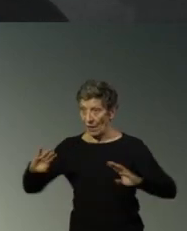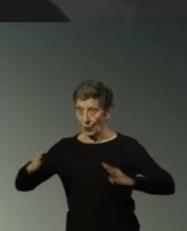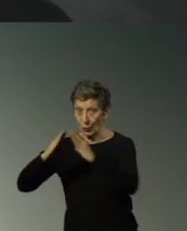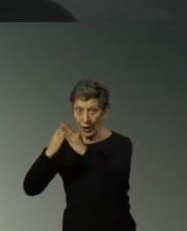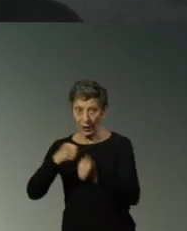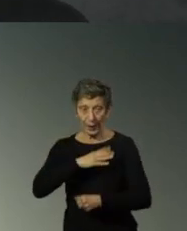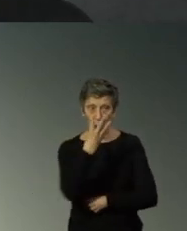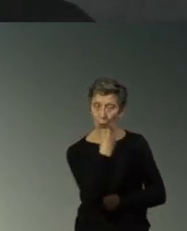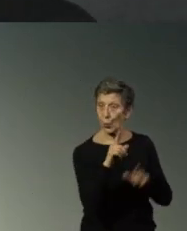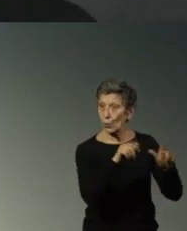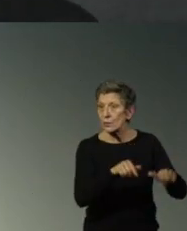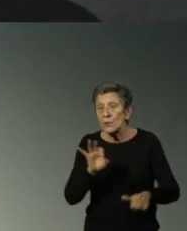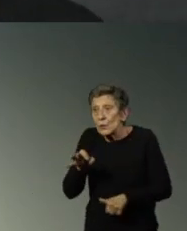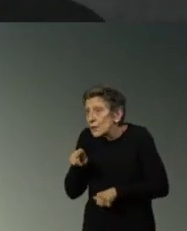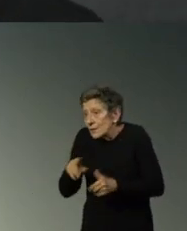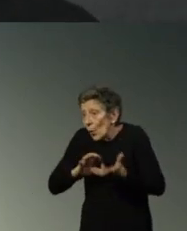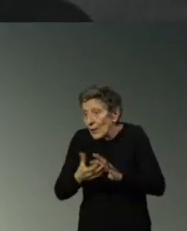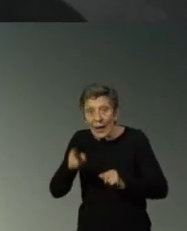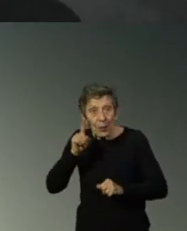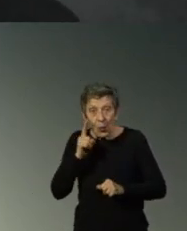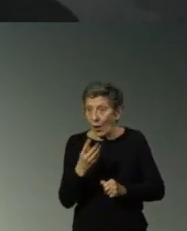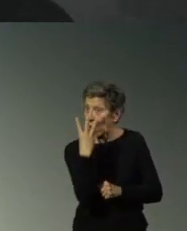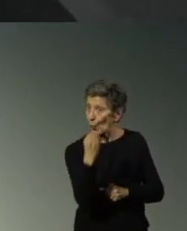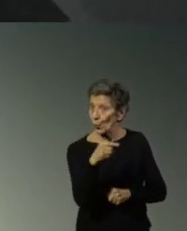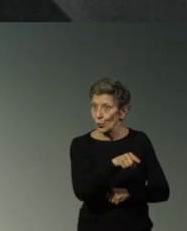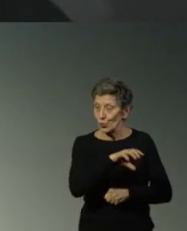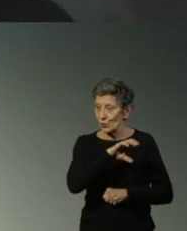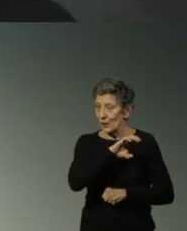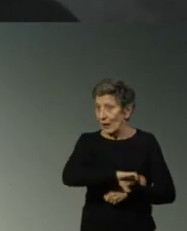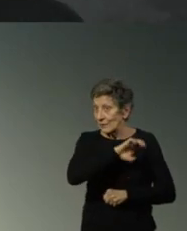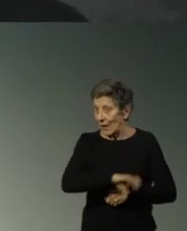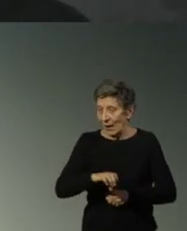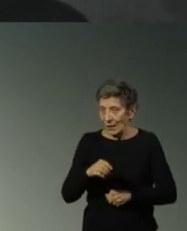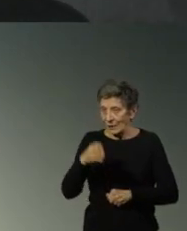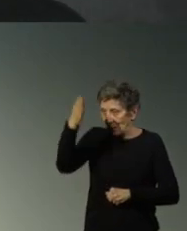compliqué. C'est vrai parce que les loups vont faire tout ce qu'ils peuvent pour essayer de déjouer toutes les barrières qu'on leur a mises,